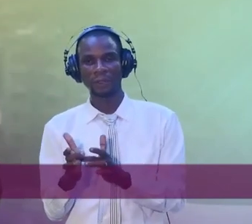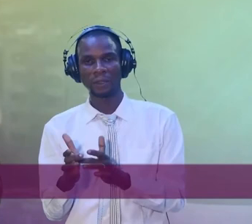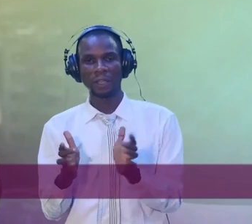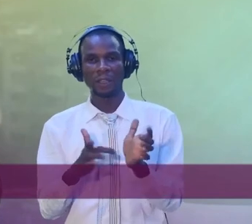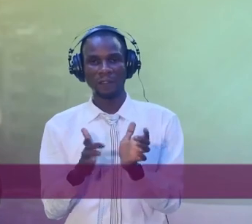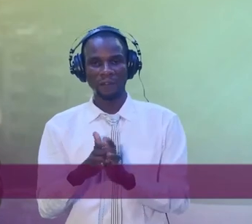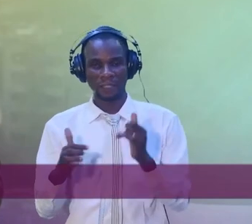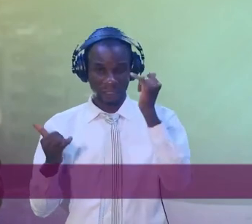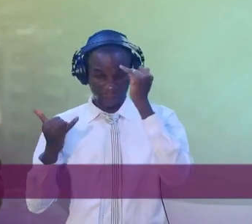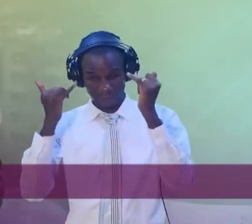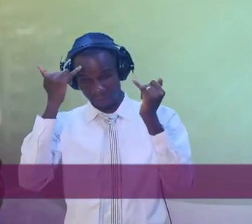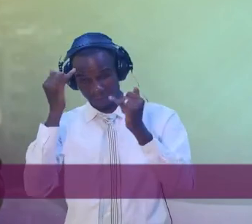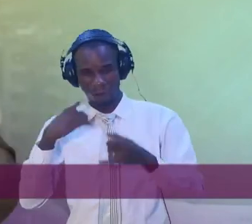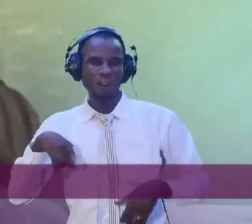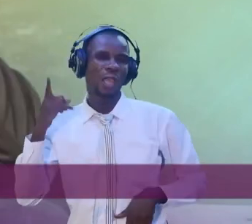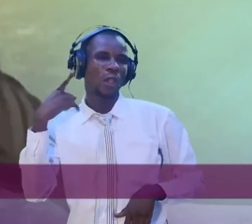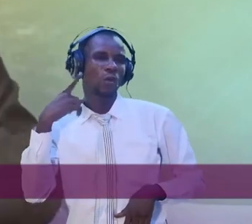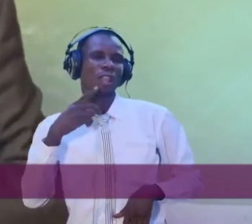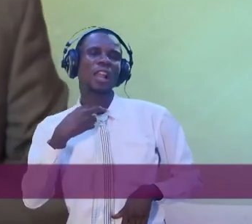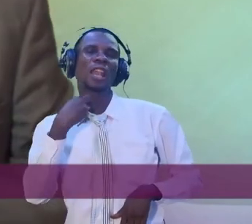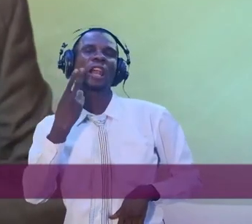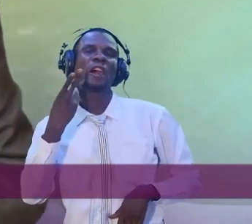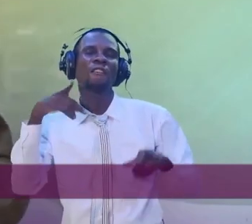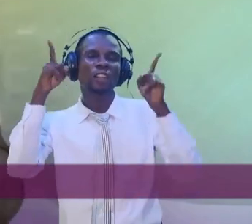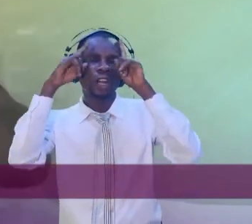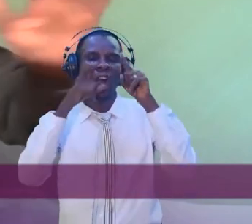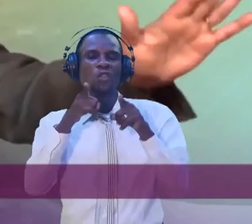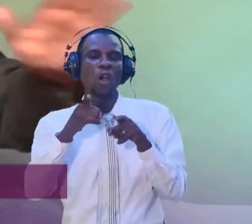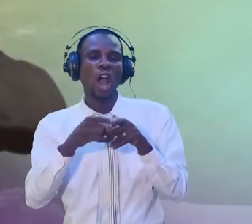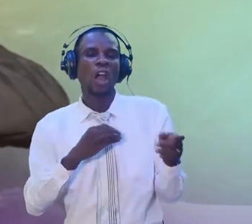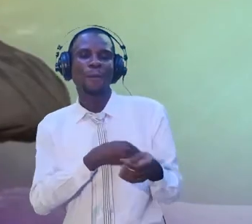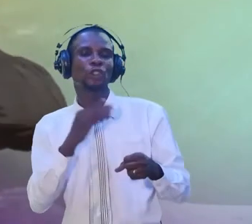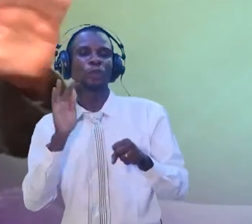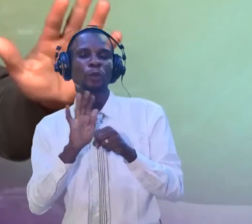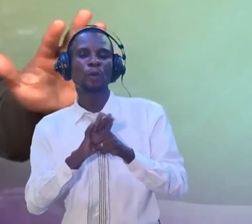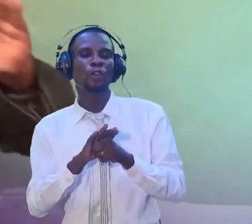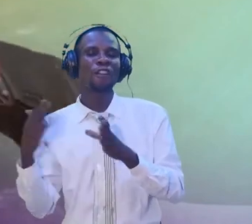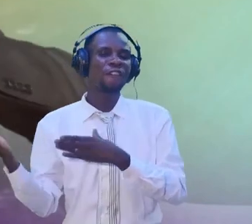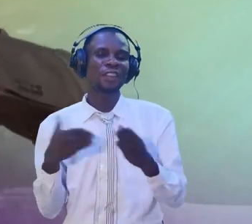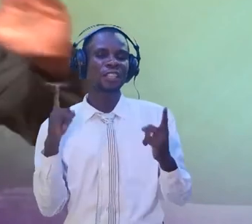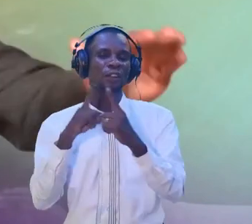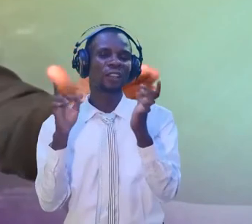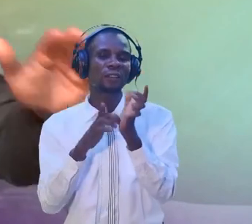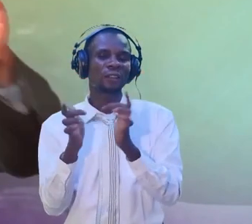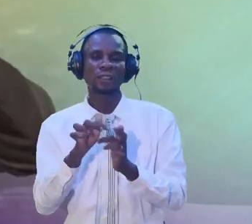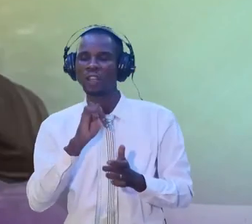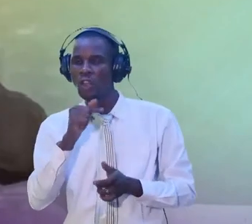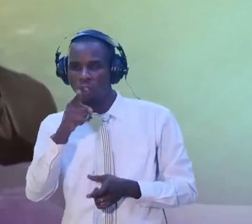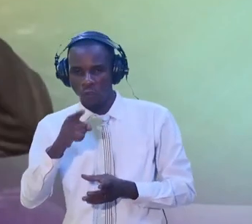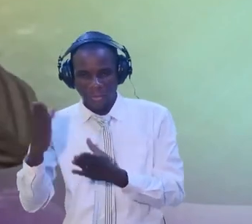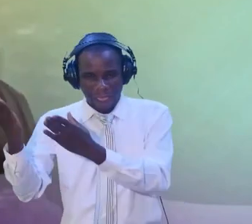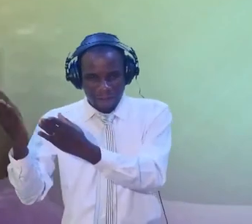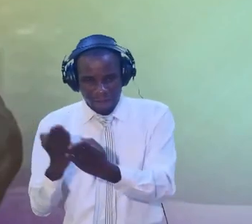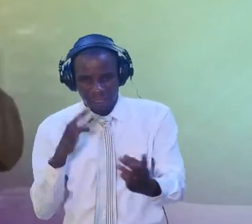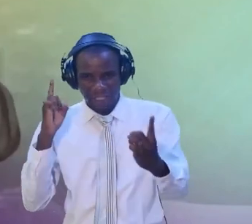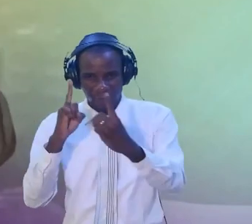maana jioni ya leo waweza kuja kwa Yesu Kristo kwa ujasiri. Usisikie sauti ya adui, sababu atakwambia